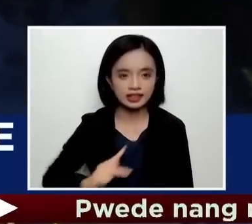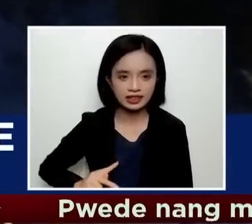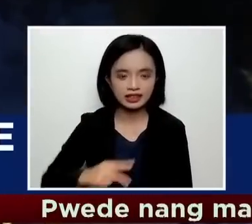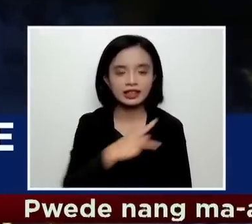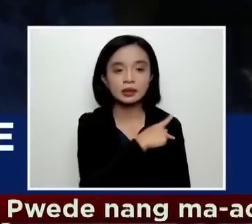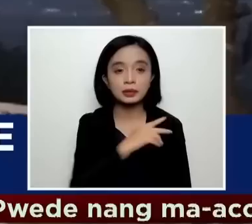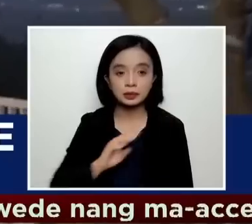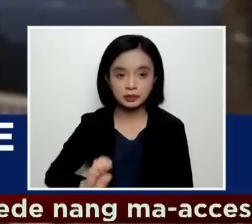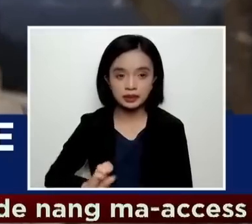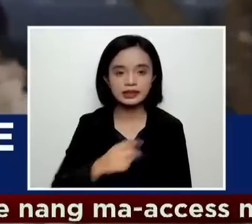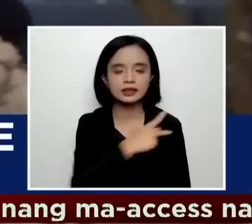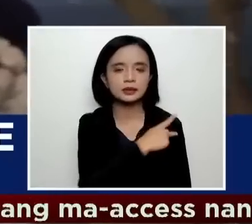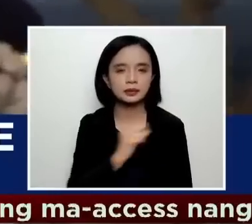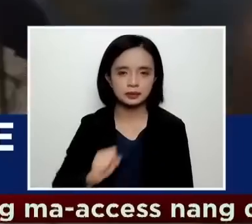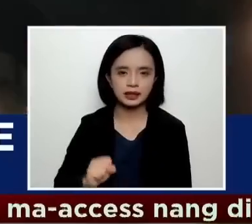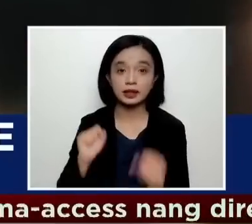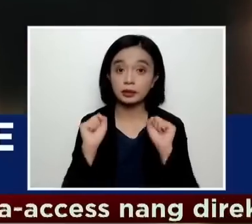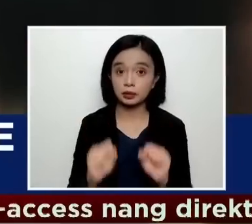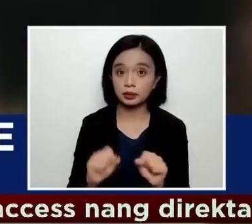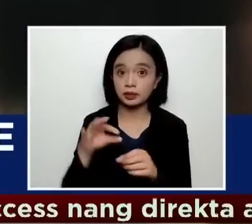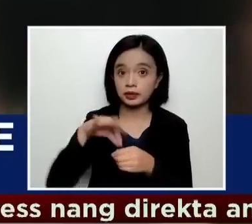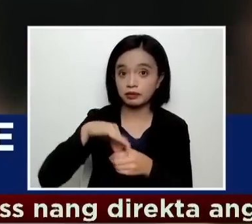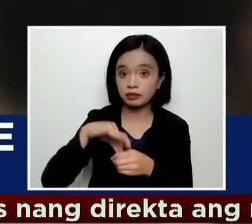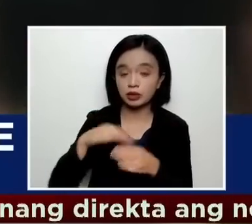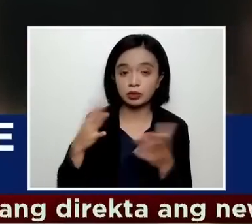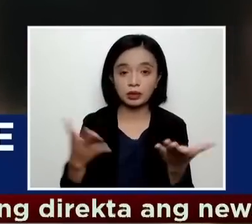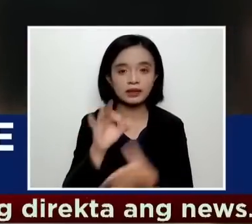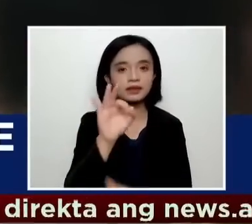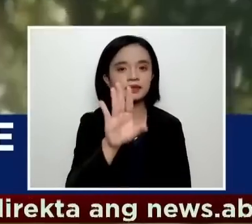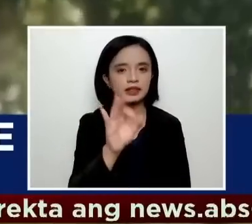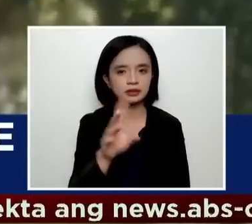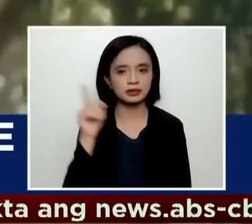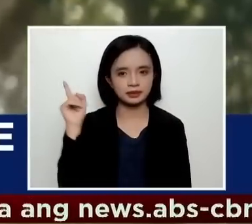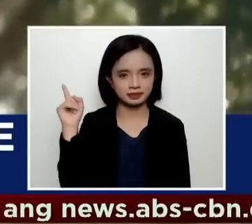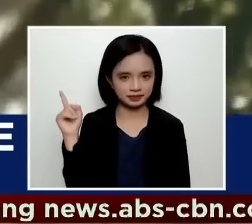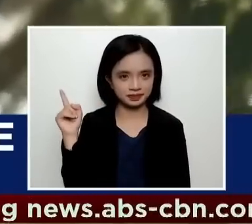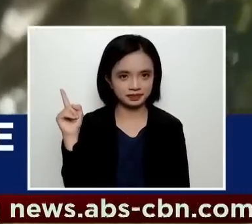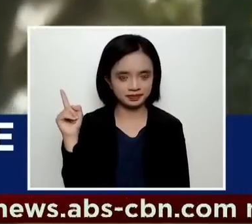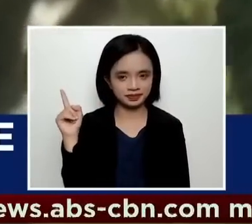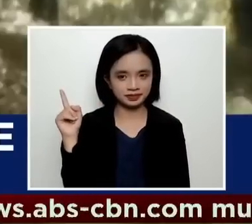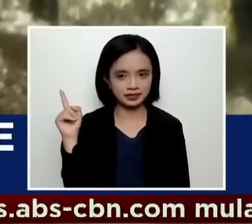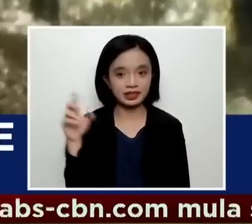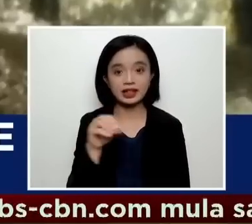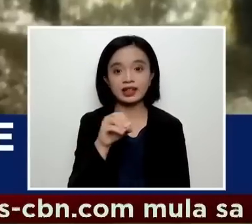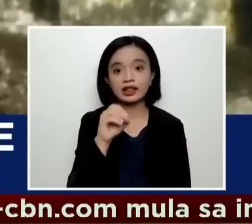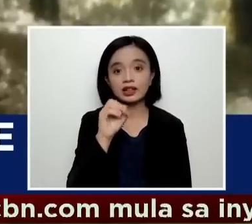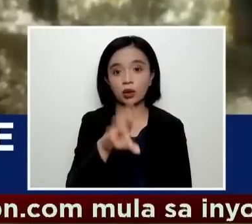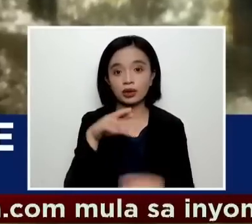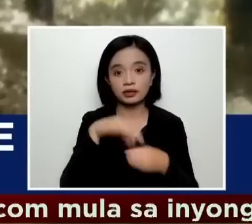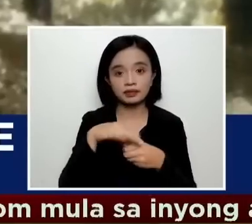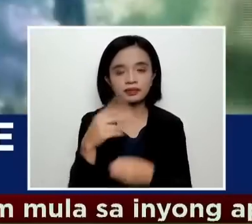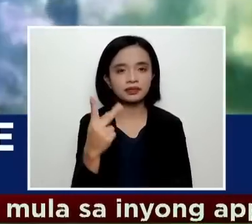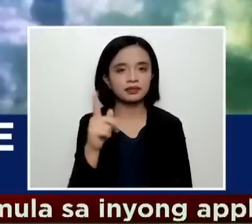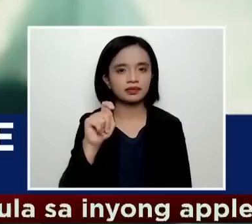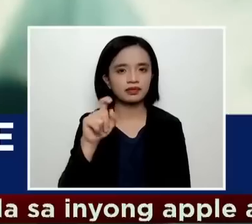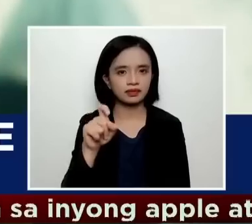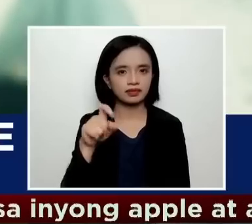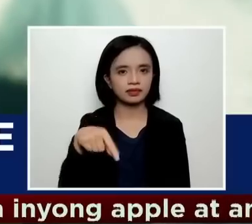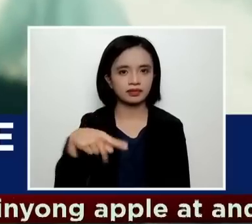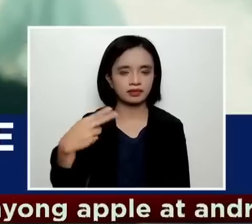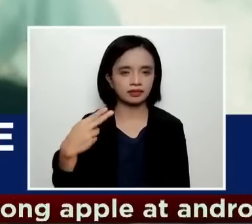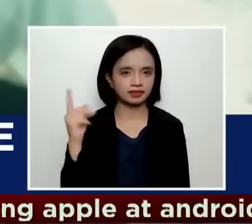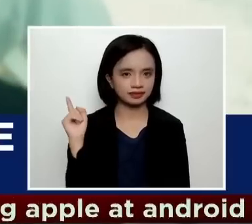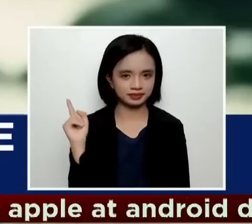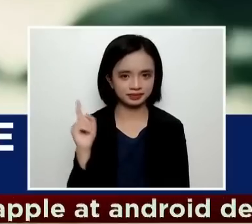princess. Maaaring bumoto ang fans sa official Facebook page ng Star Magic o bumoto sa ktx.ph.